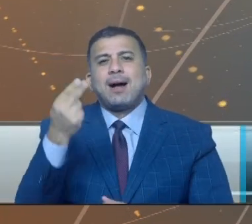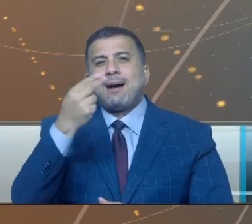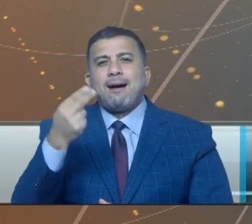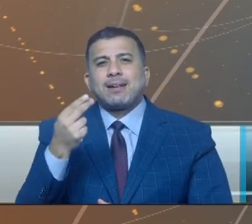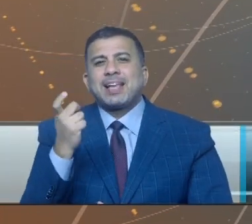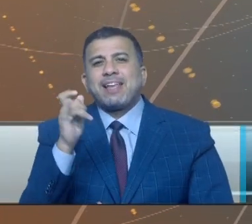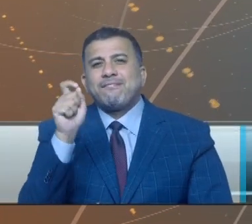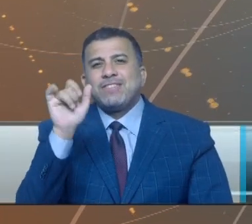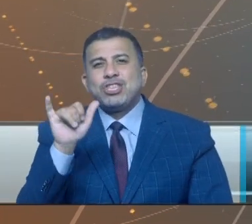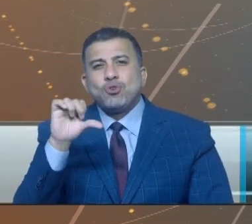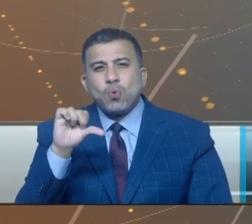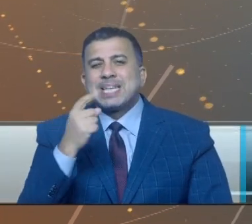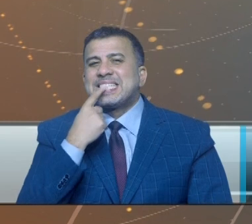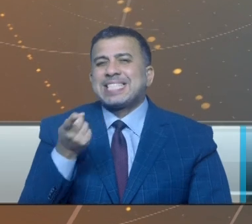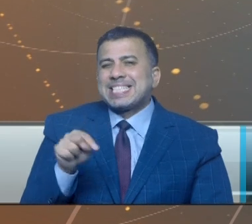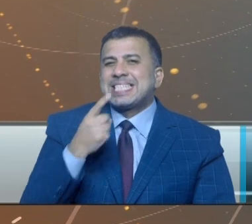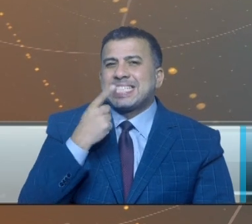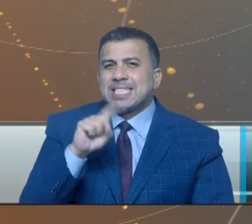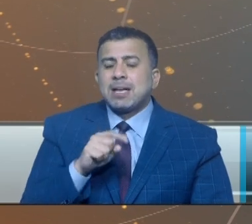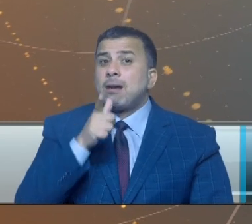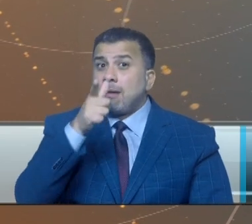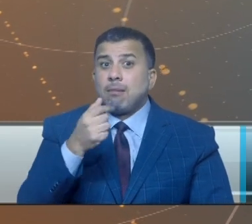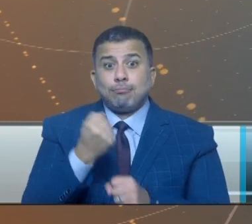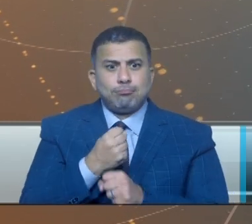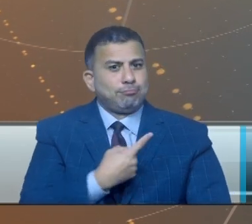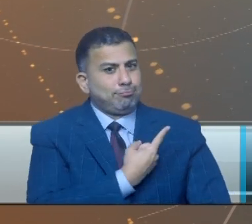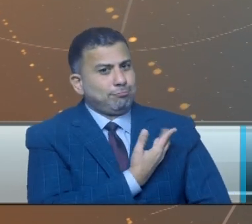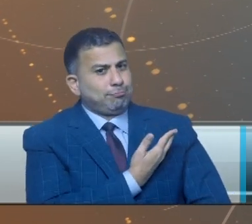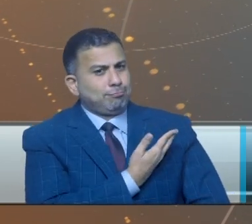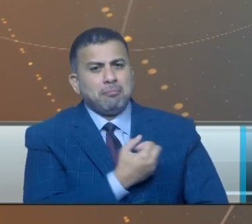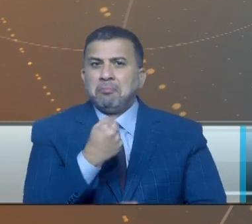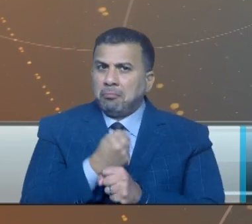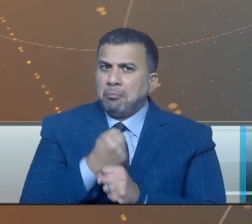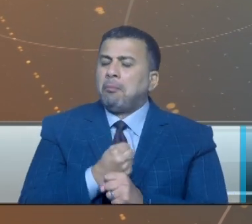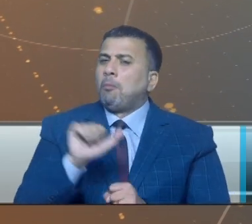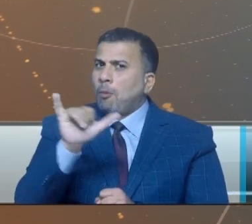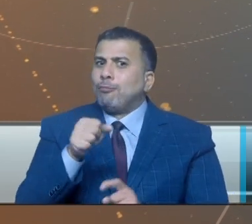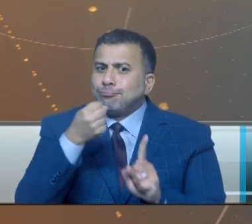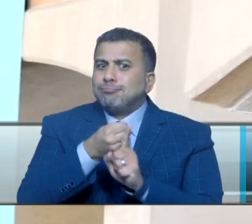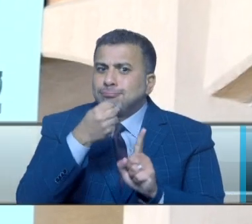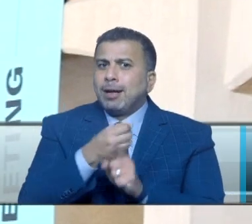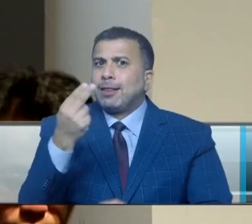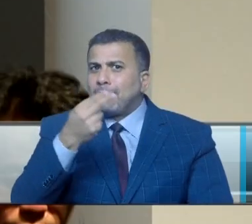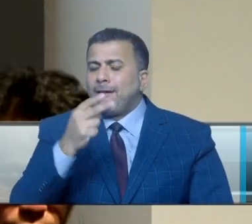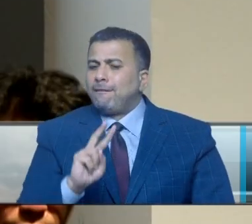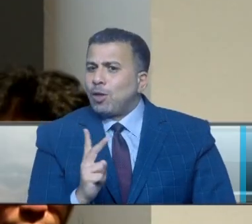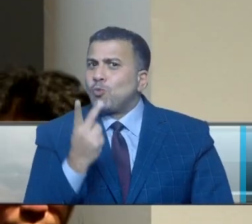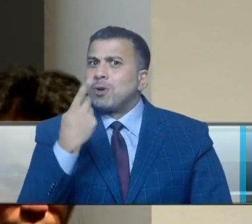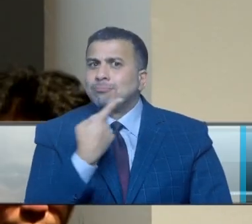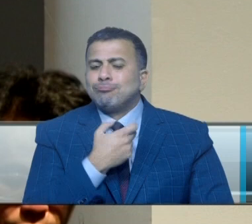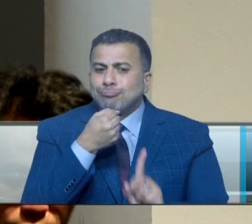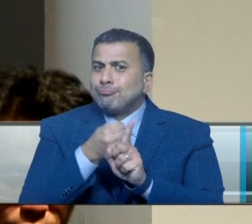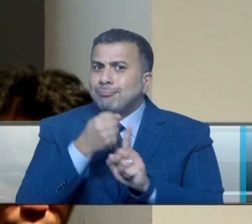ريفيو سنويا تكريما واعترافا بالجهود الدؤوب لشخصيات اسهمت في تطوير الفن واحدثت